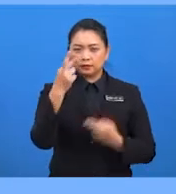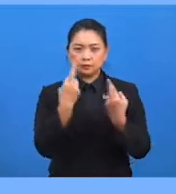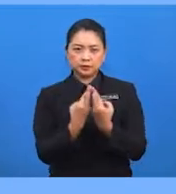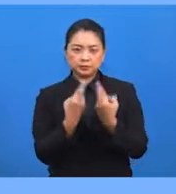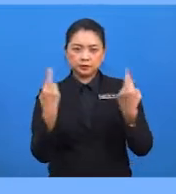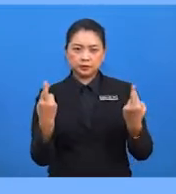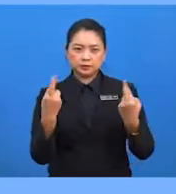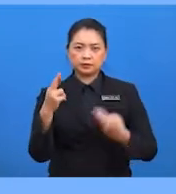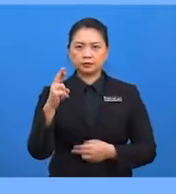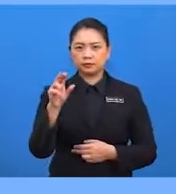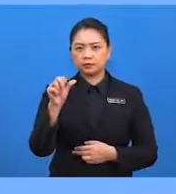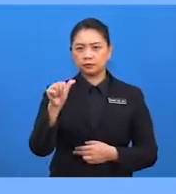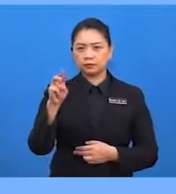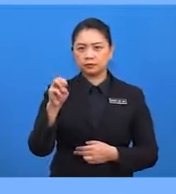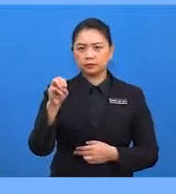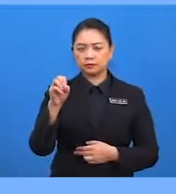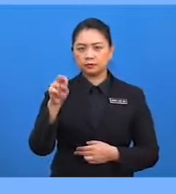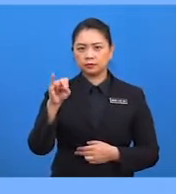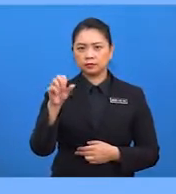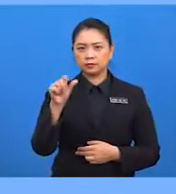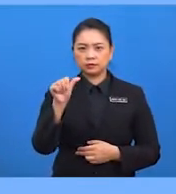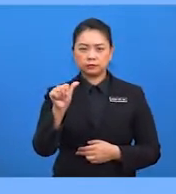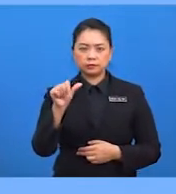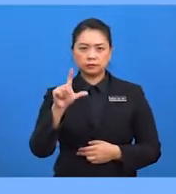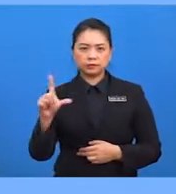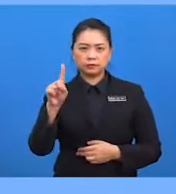Darjah penceraian amonia ialah